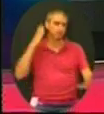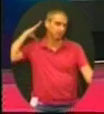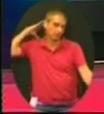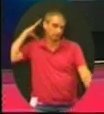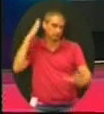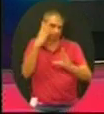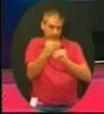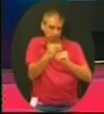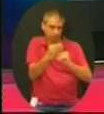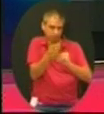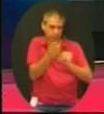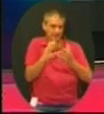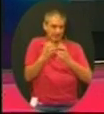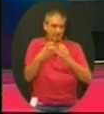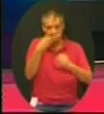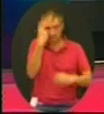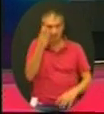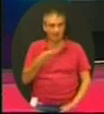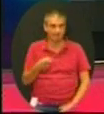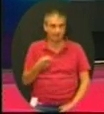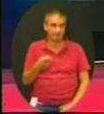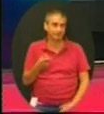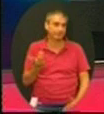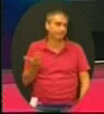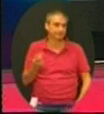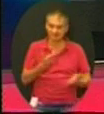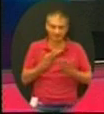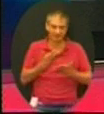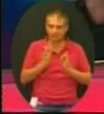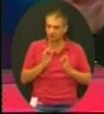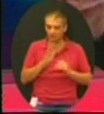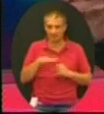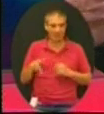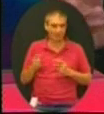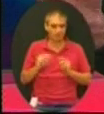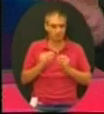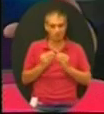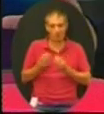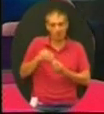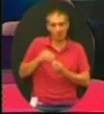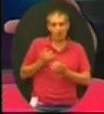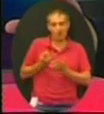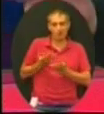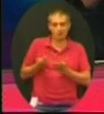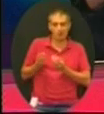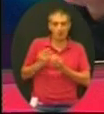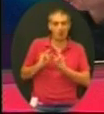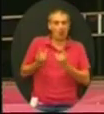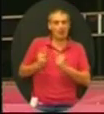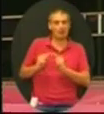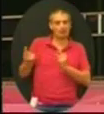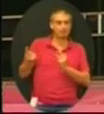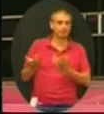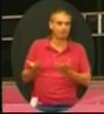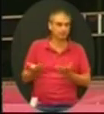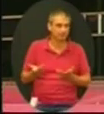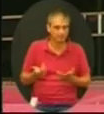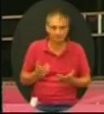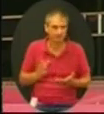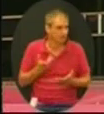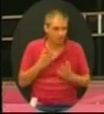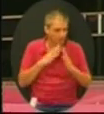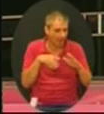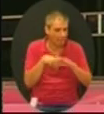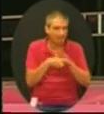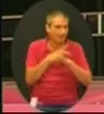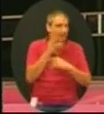לדורותיהם לכפרים הערבים... זה יחס של ילדים חורגים, כלומר... אני חושבת שחלק ממה שאנחנו מובילים... מחנה פליטים